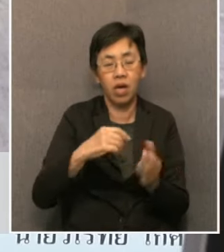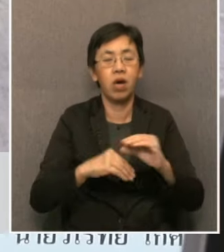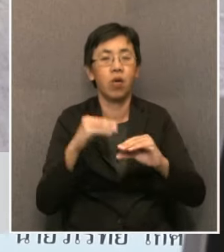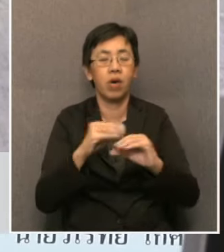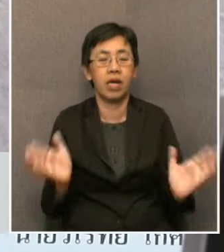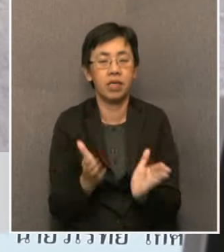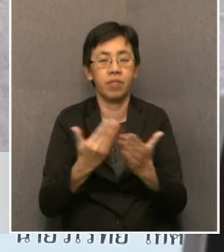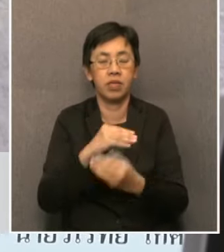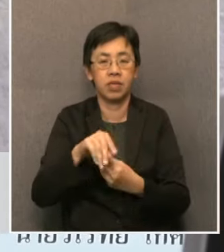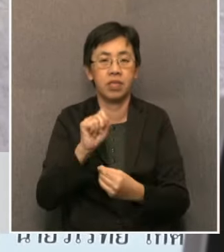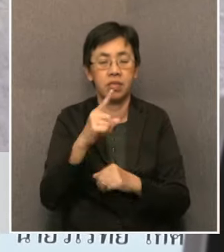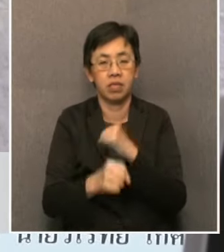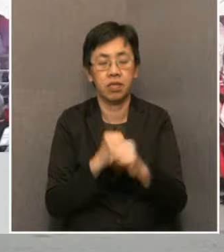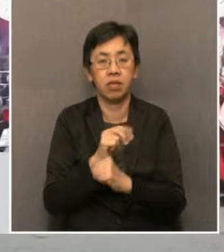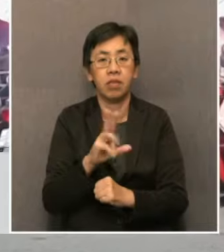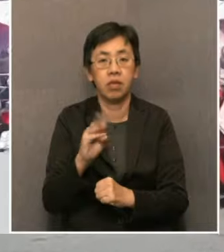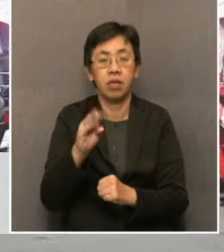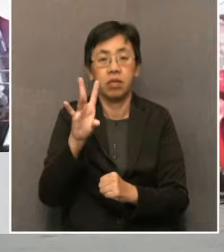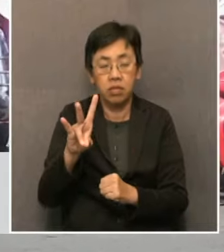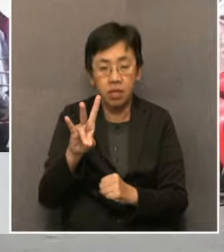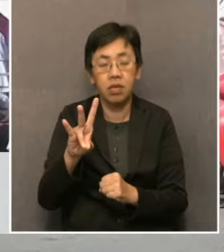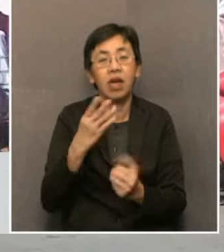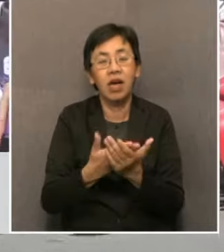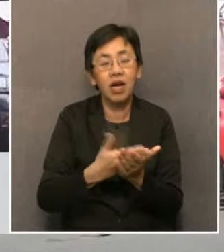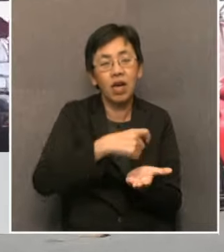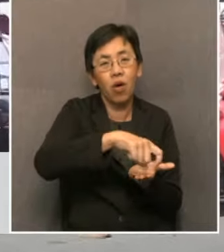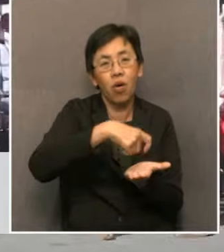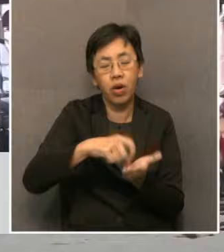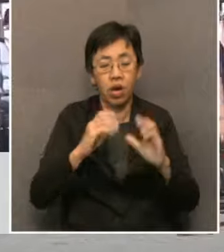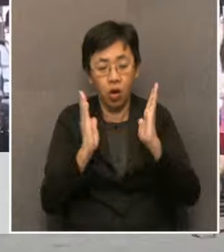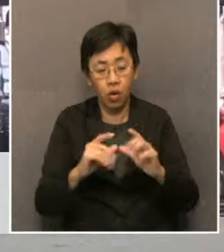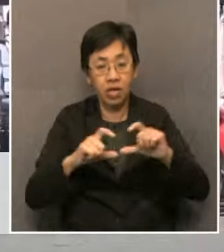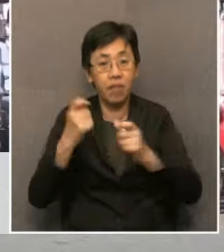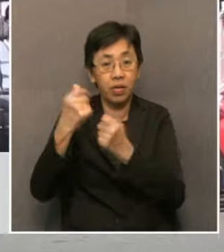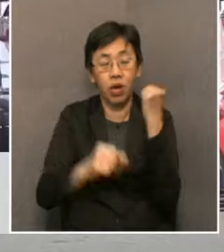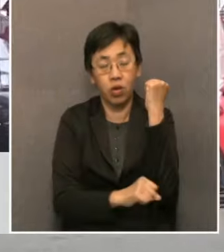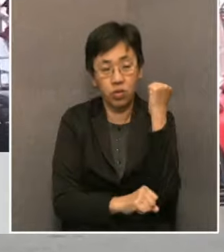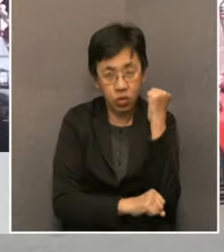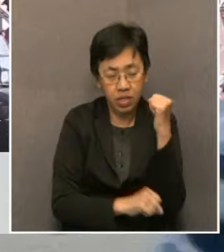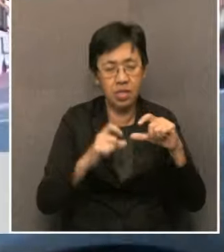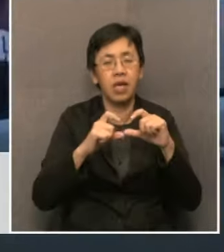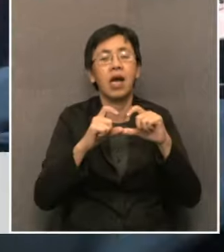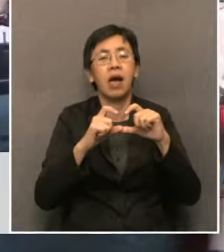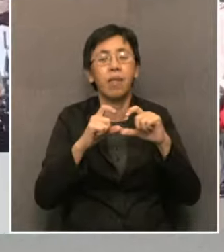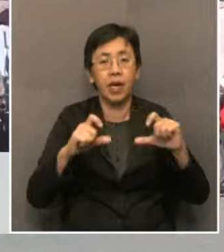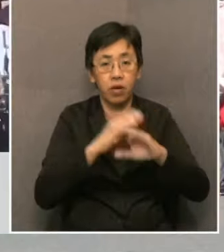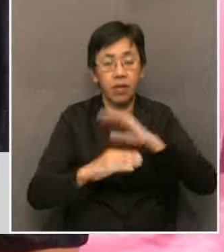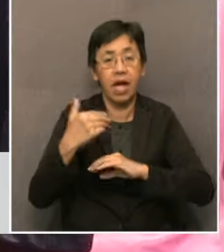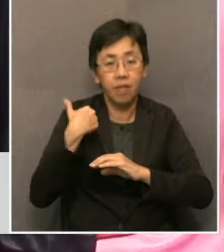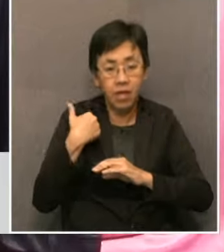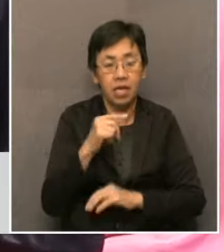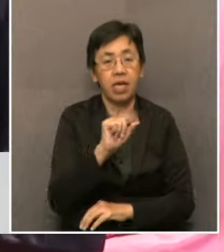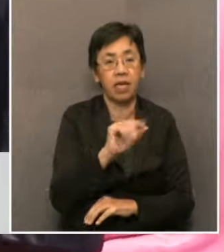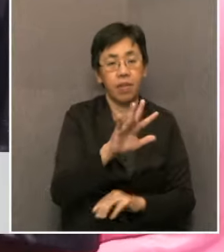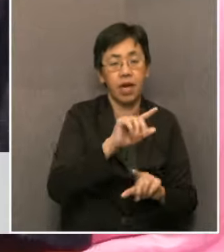้นเศรษฐกปี 2567ผ่านผู้มีบัรสวรการแหงรัฐและคนพิการระหวางวันที 25